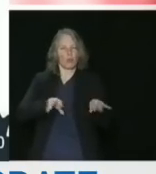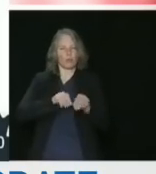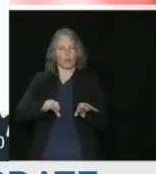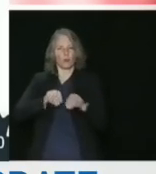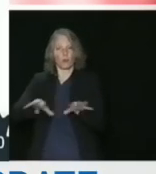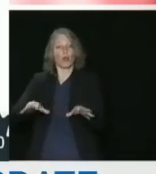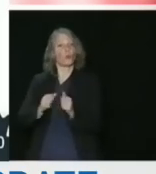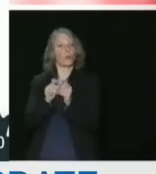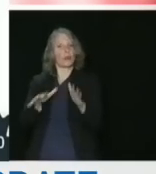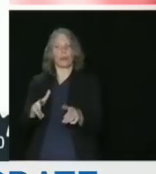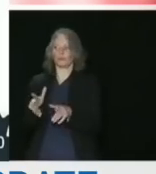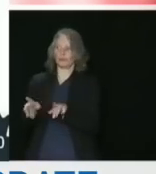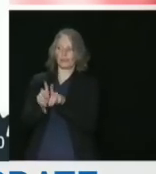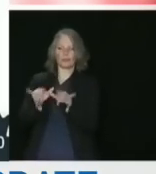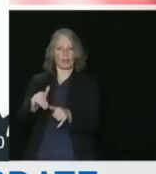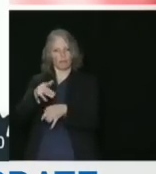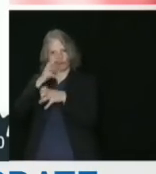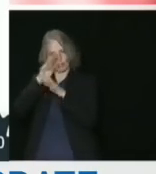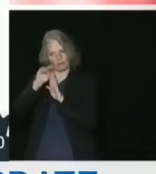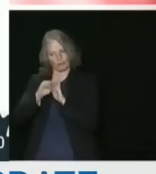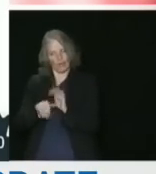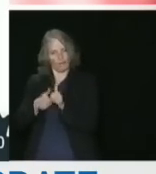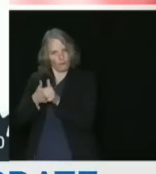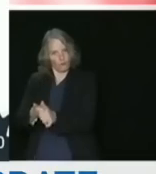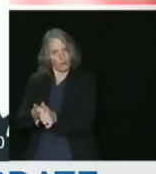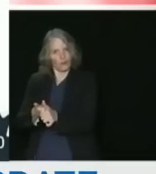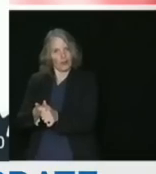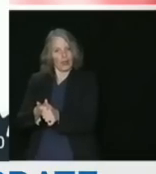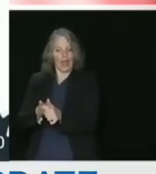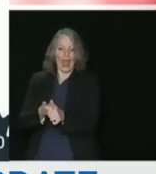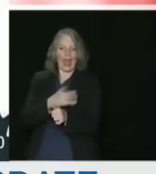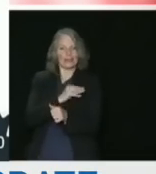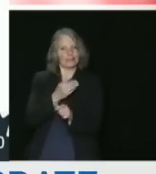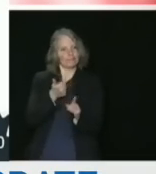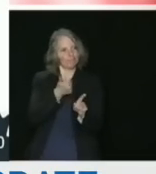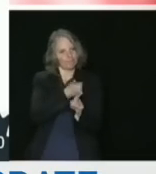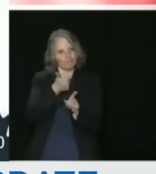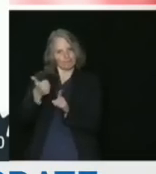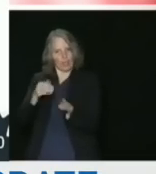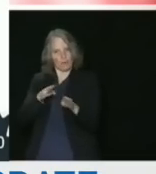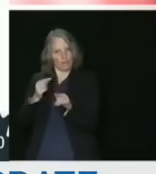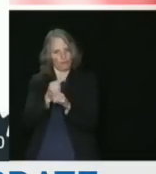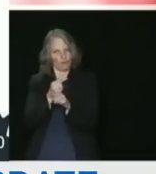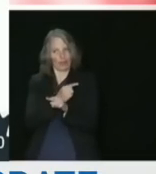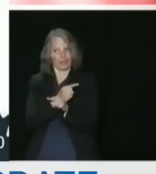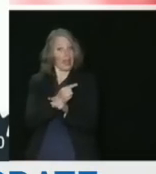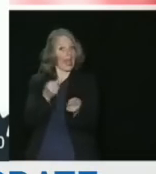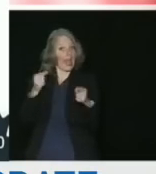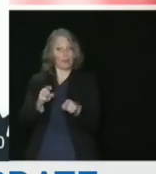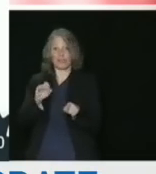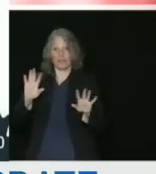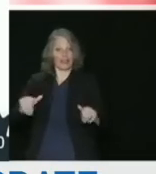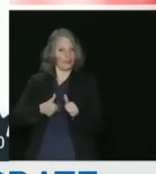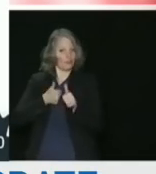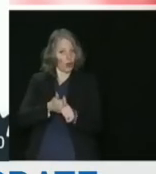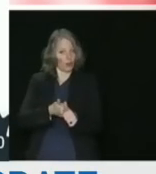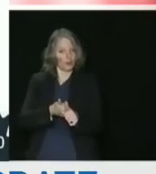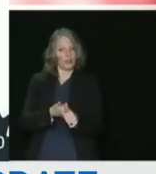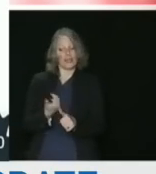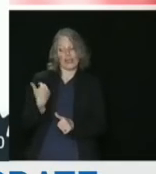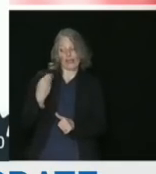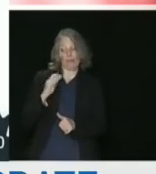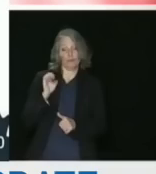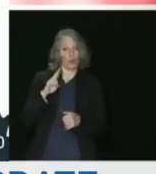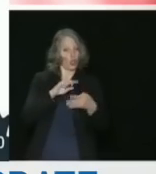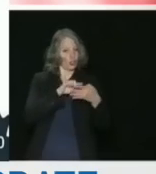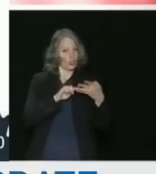et implementing au début stronger d'avril, les public données health de measures surveillance, and c'est le petit adherence to point rouge, individual montreront les precautions. cas During déclarés après March les and at the beginning prévisions of le April, 26 surveillance mars,